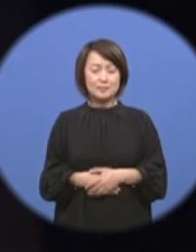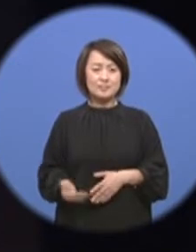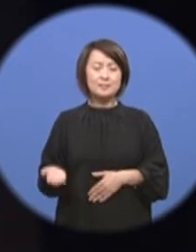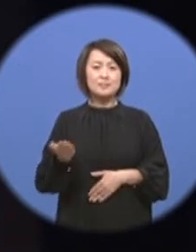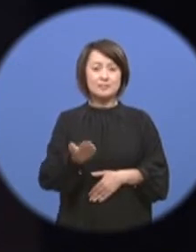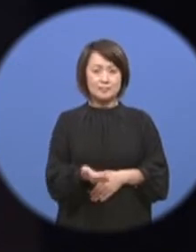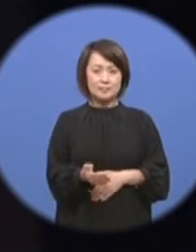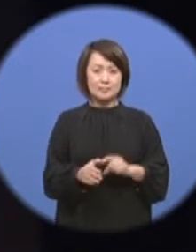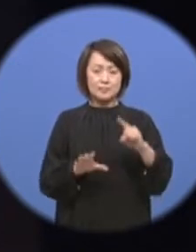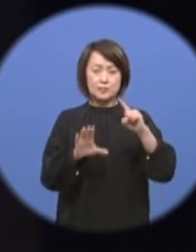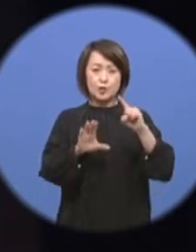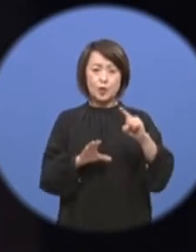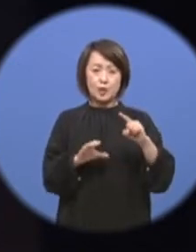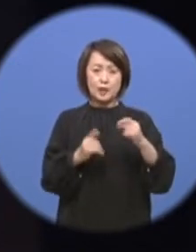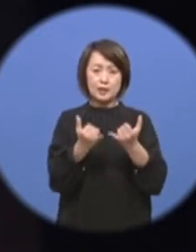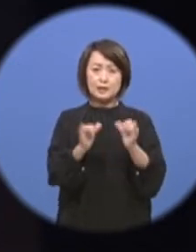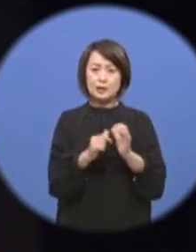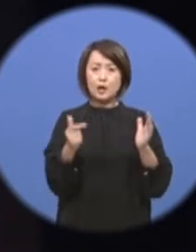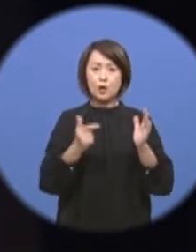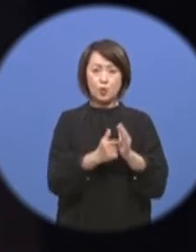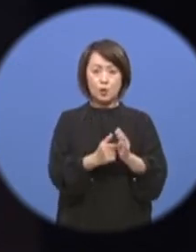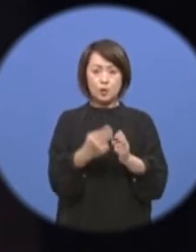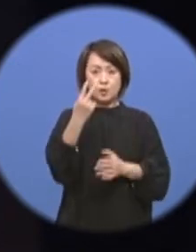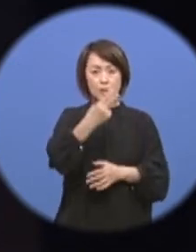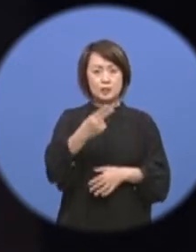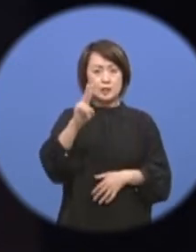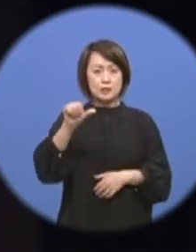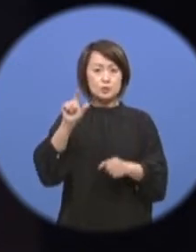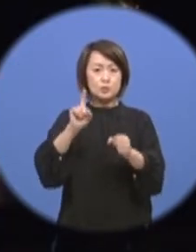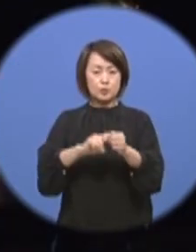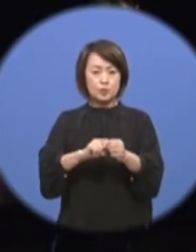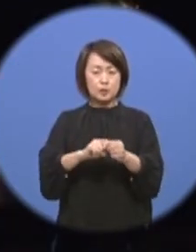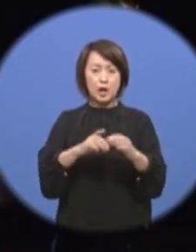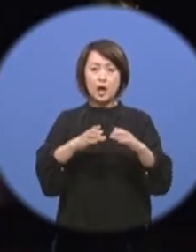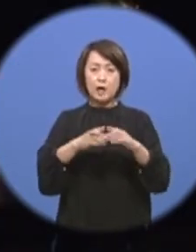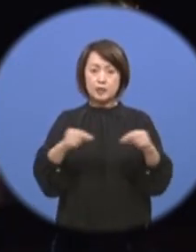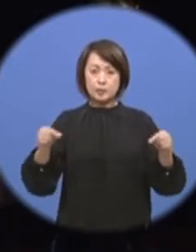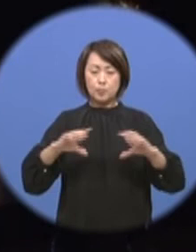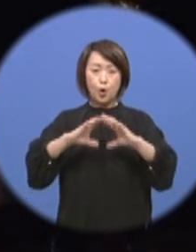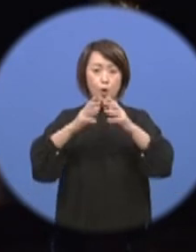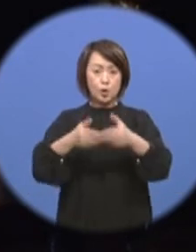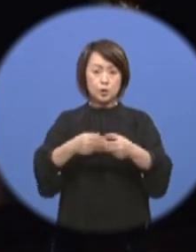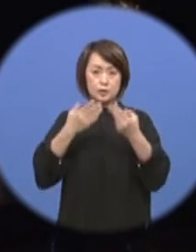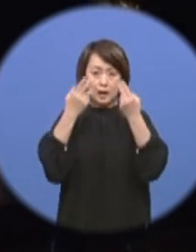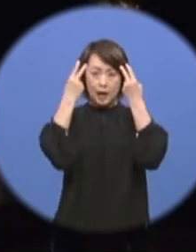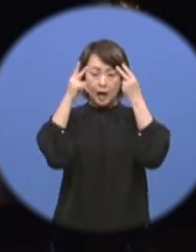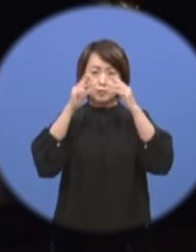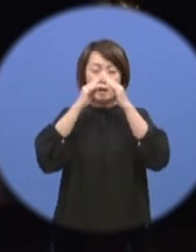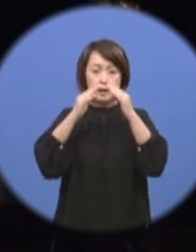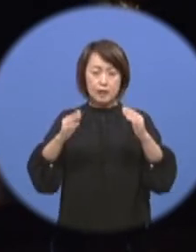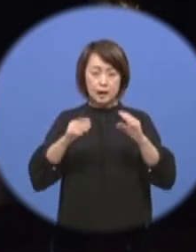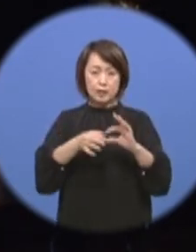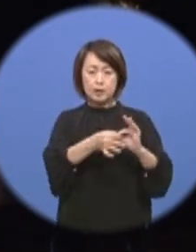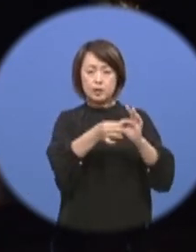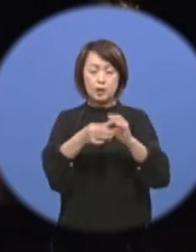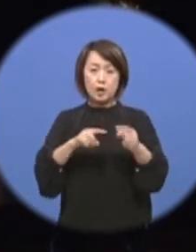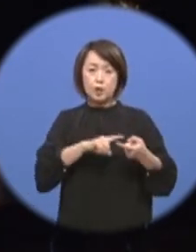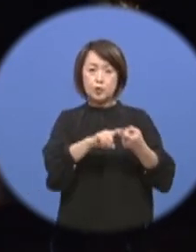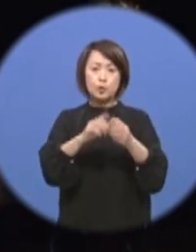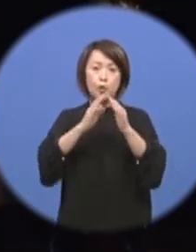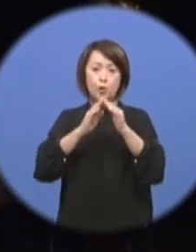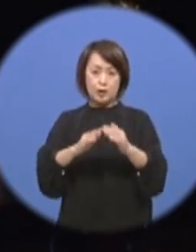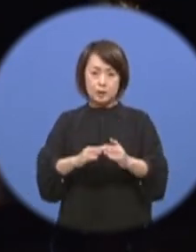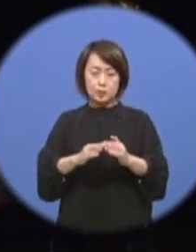続いて公益社団法人2025年日本国際博覧会協会の石毛博行